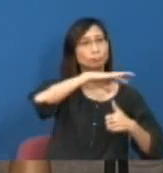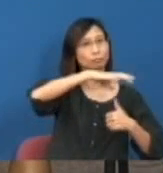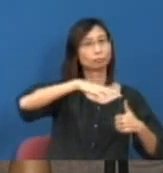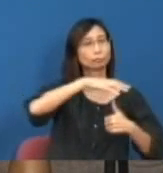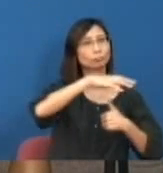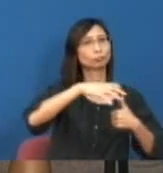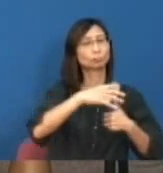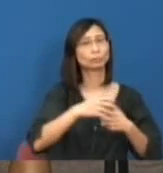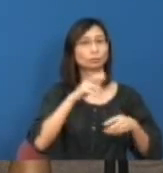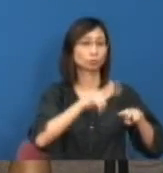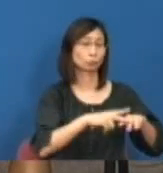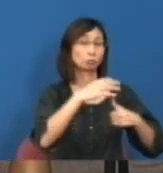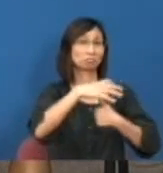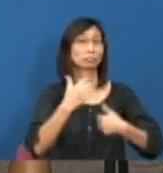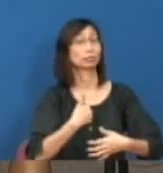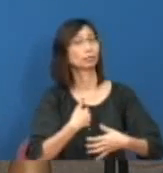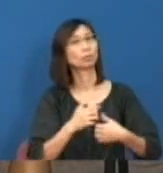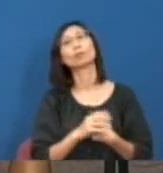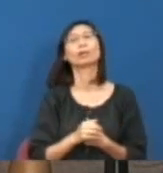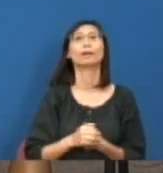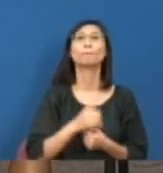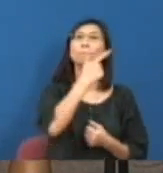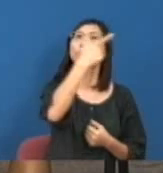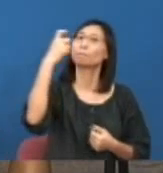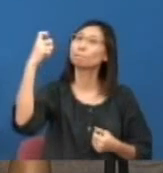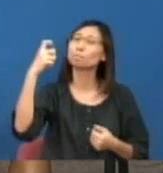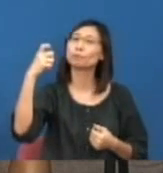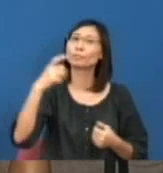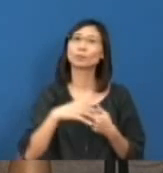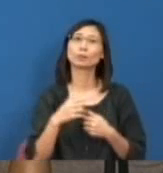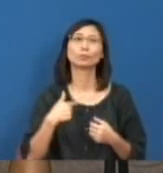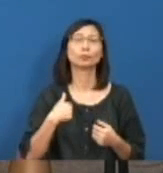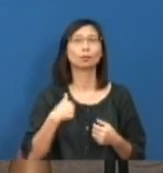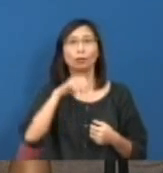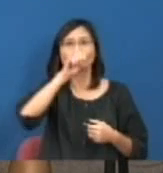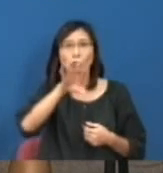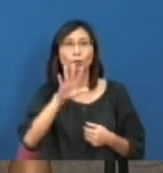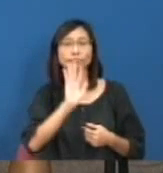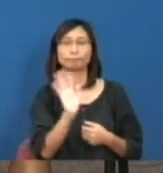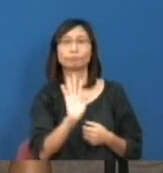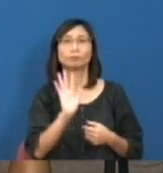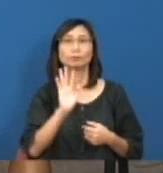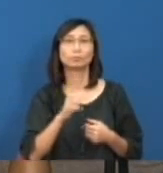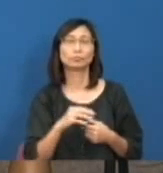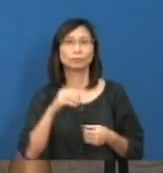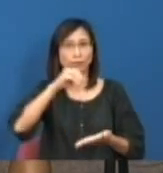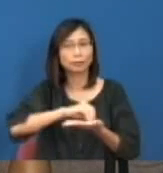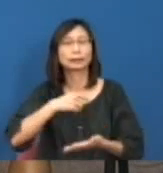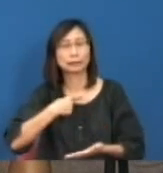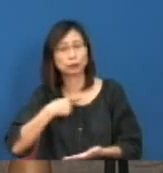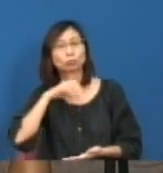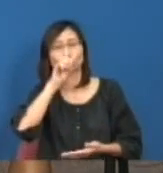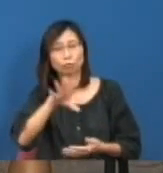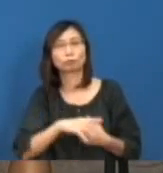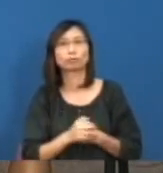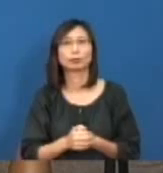點鬧佢。有講過。到八九年，我知道即係已經再唔出聲唔得啦。咁阿哥好簡單，如果你係一個一以貫之嘅